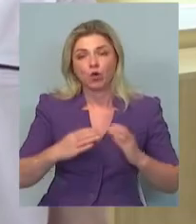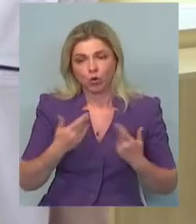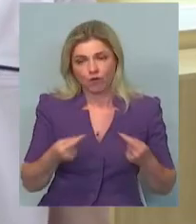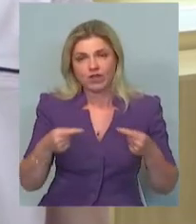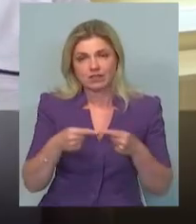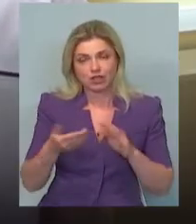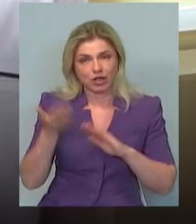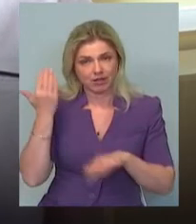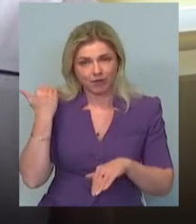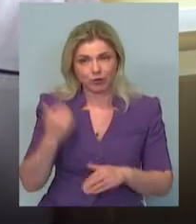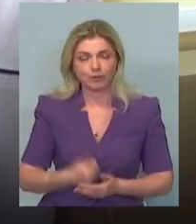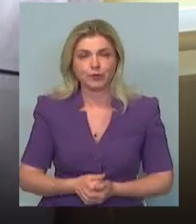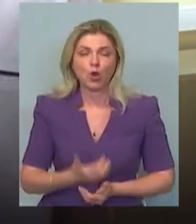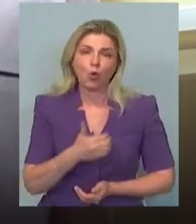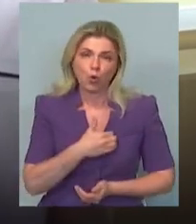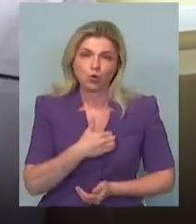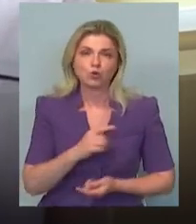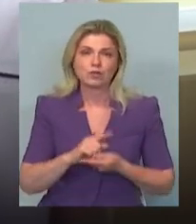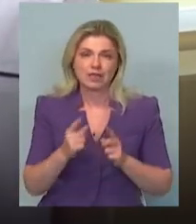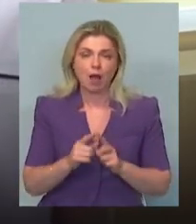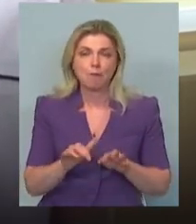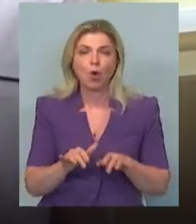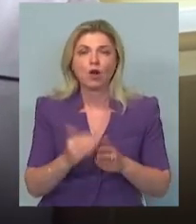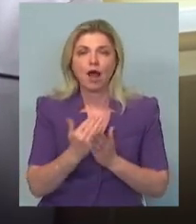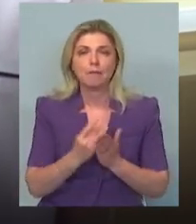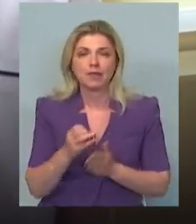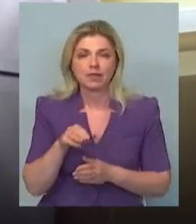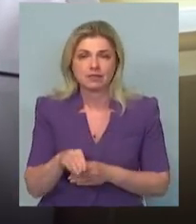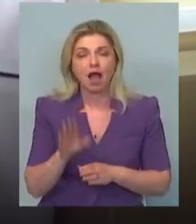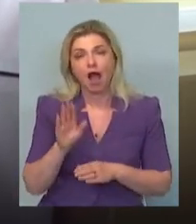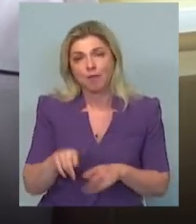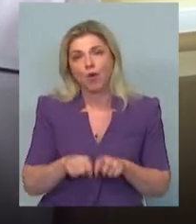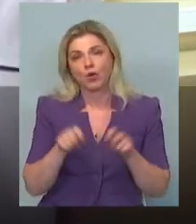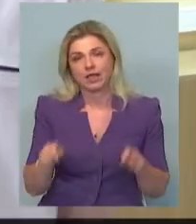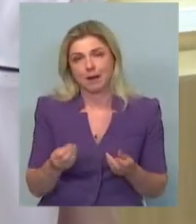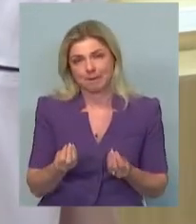давно. Програмістом хочу стати. Потім, можливо, бізнес якийсь відкрити.